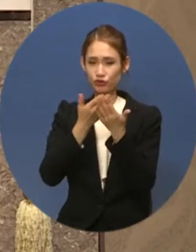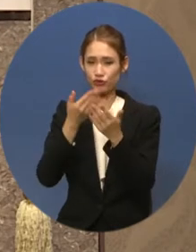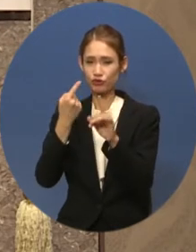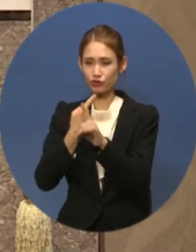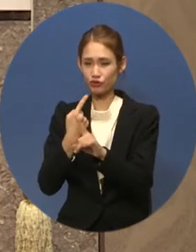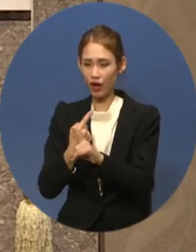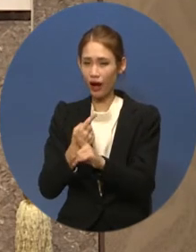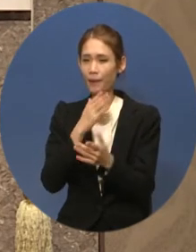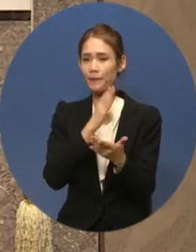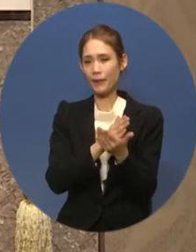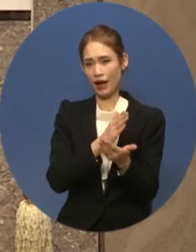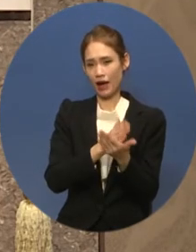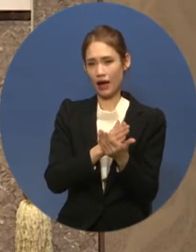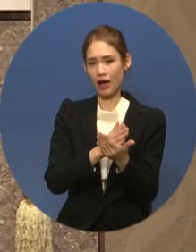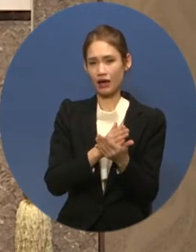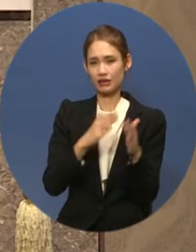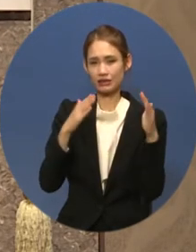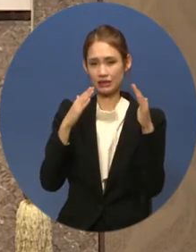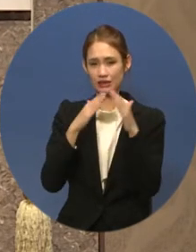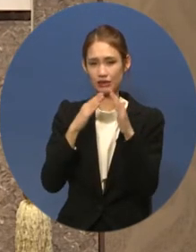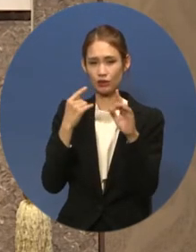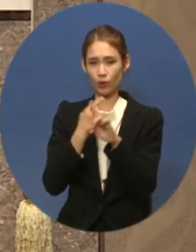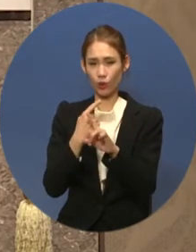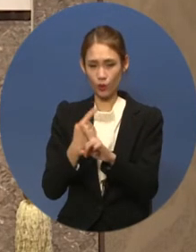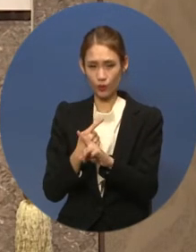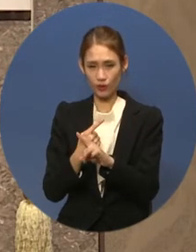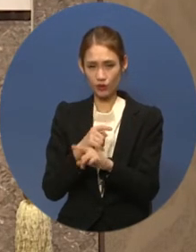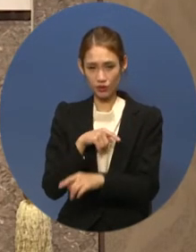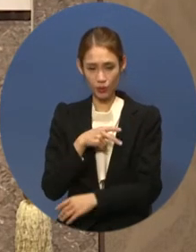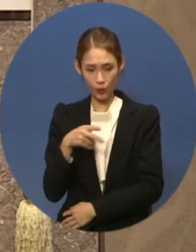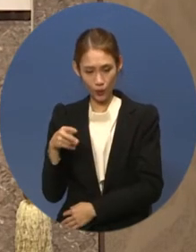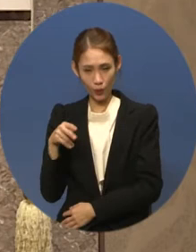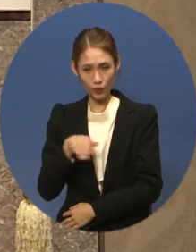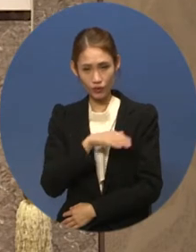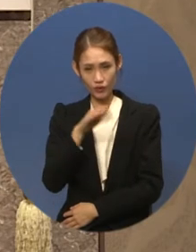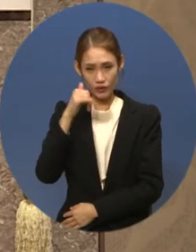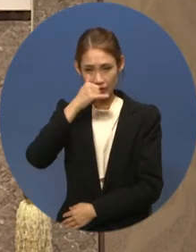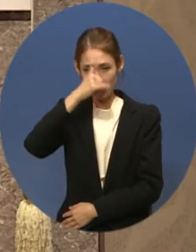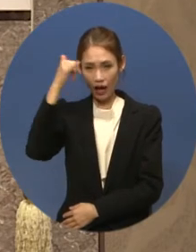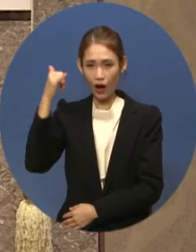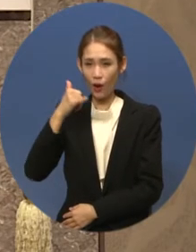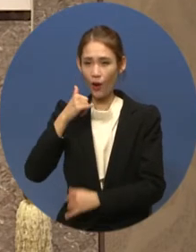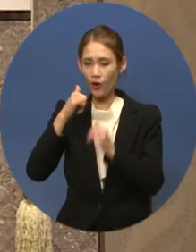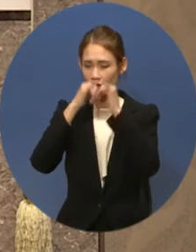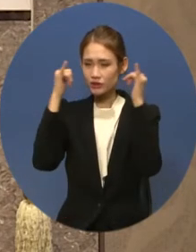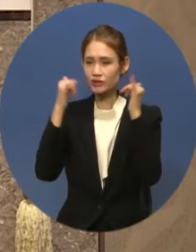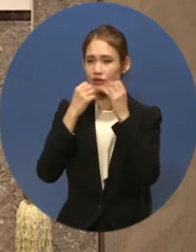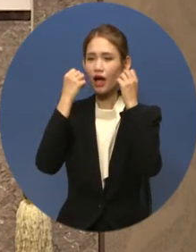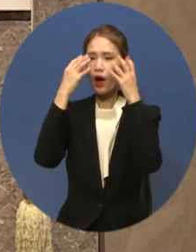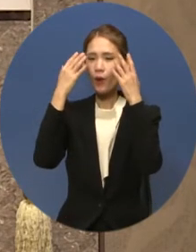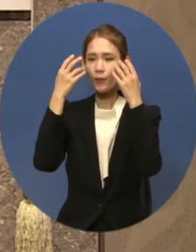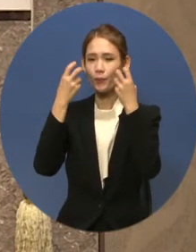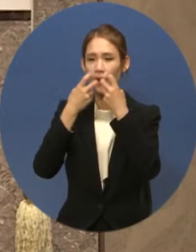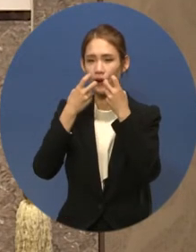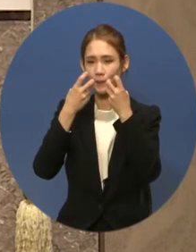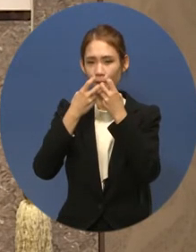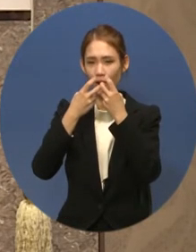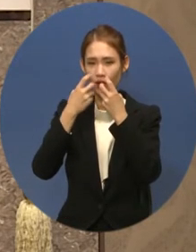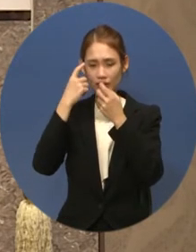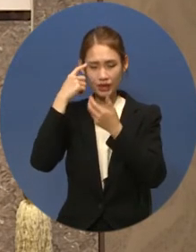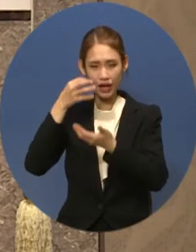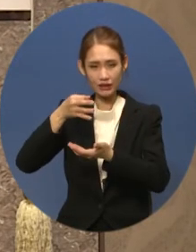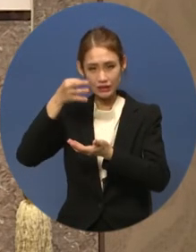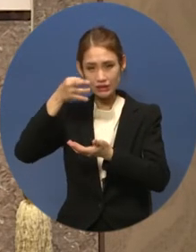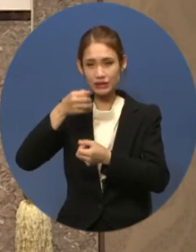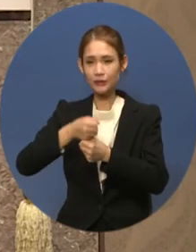이 집을 고치는 것 자체가 우리 사회의 새로운 사회적 가치를 창출하는 방식을 만들어 볼 수 있겠다 라고 해서 최근에는 굉장히